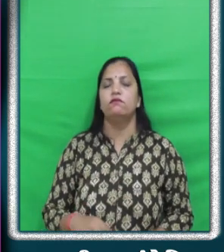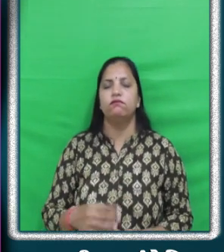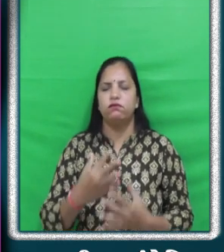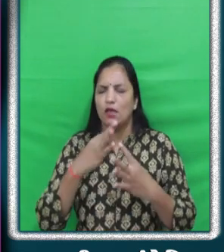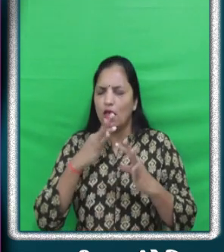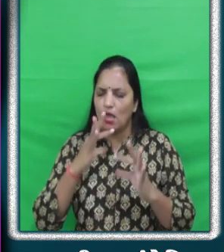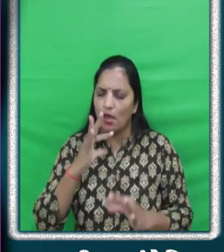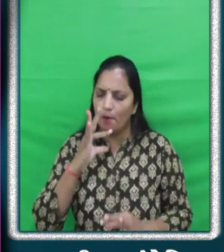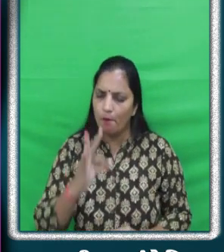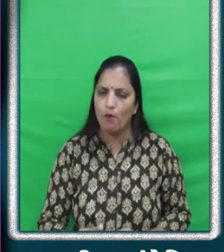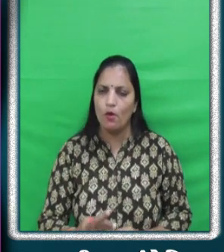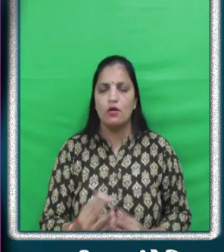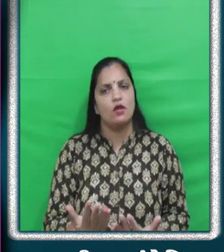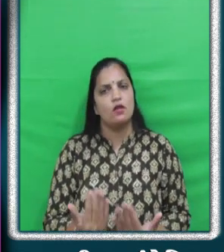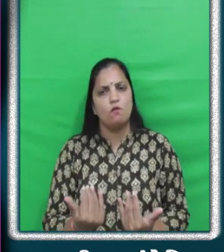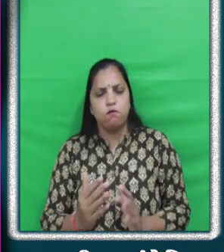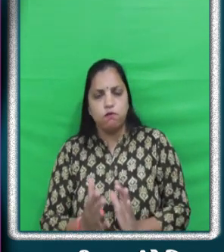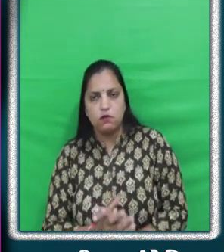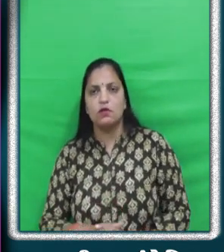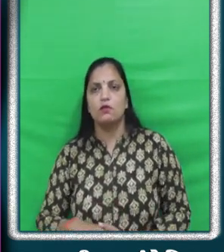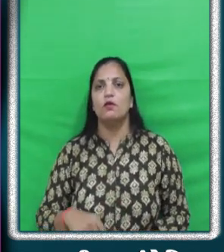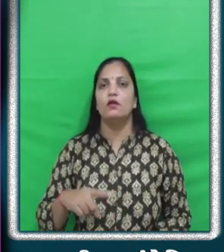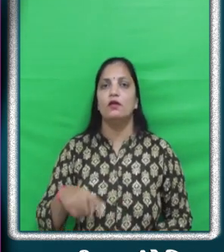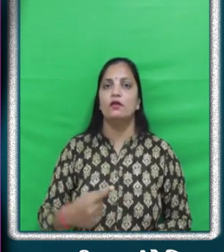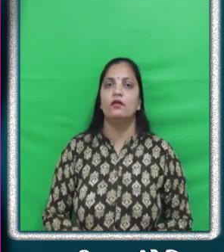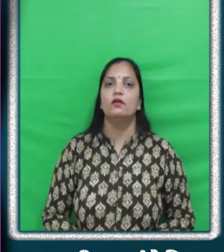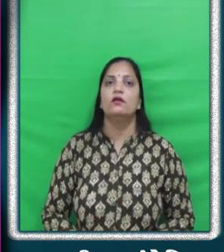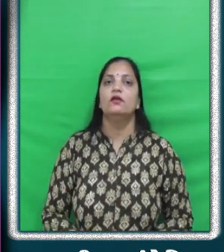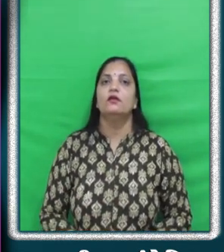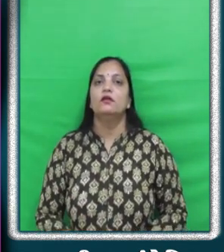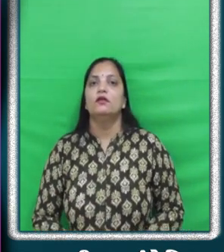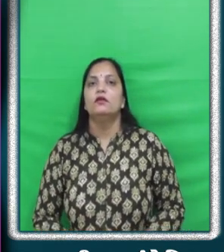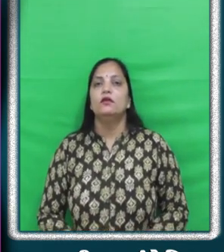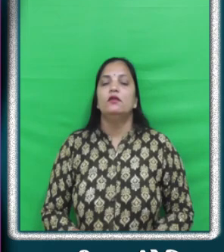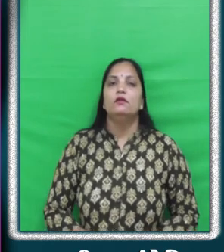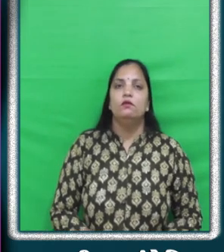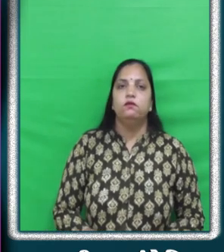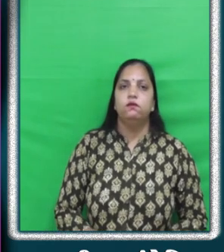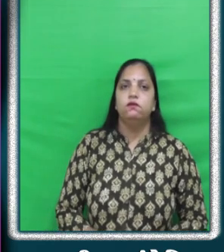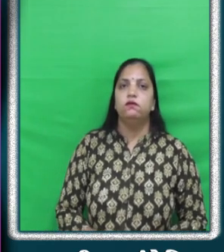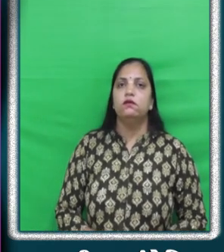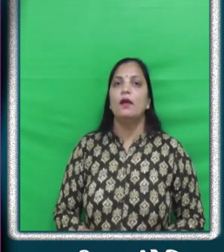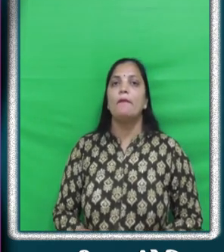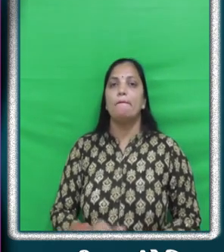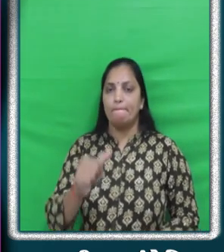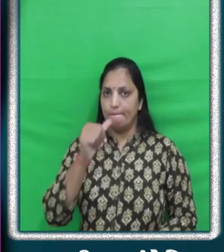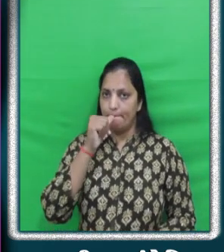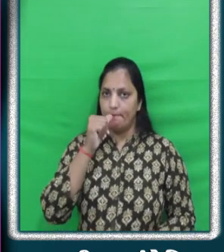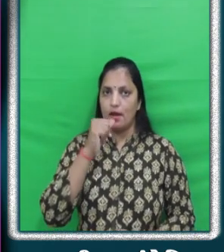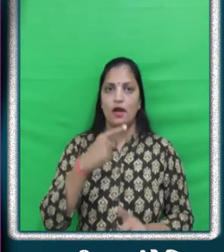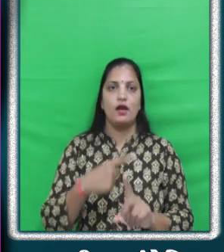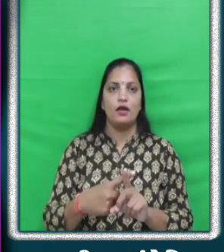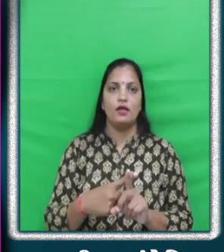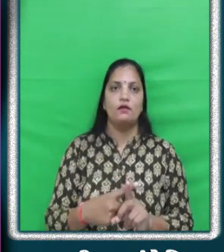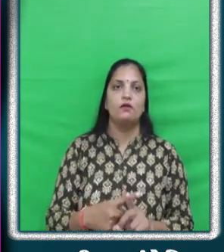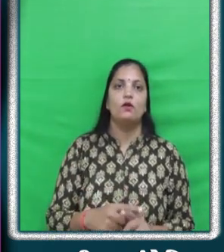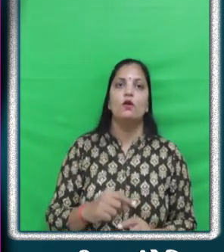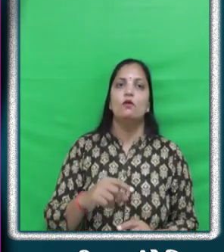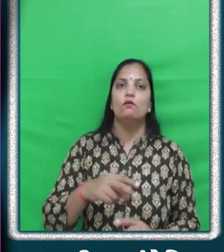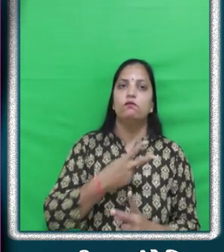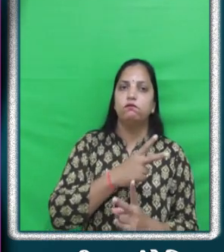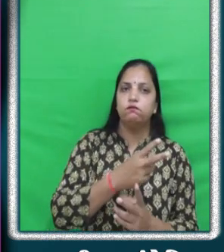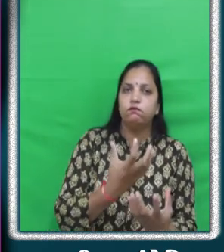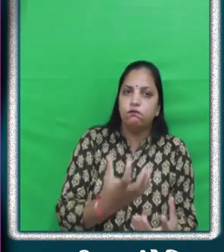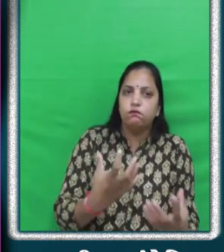આવશ્યકતા અનુસાર. તે ભૂમિના સંપર્કવાળા અંગોમાં જે કાચી સામગ્રી જે છે, કઈ કઈ, પાણી, ખનિજ